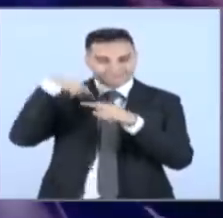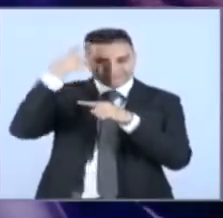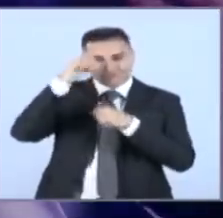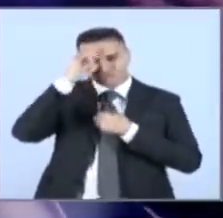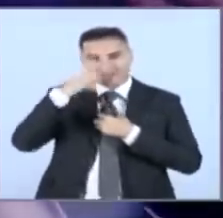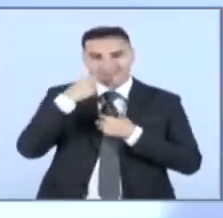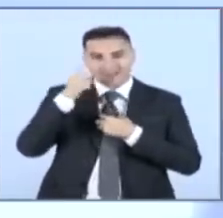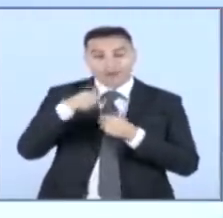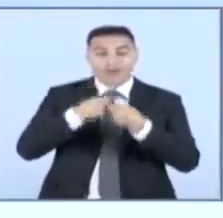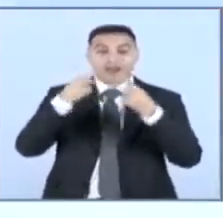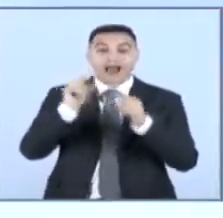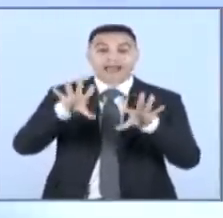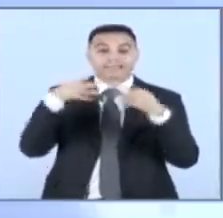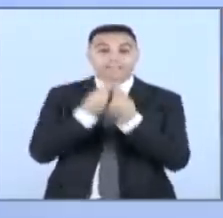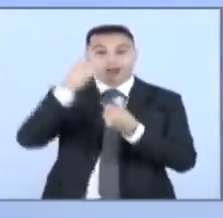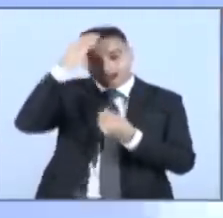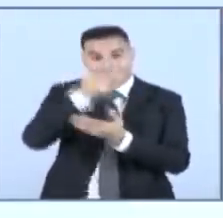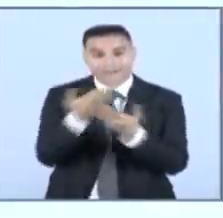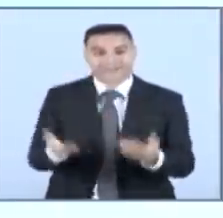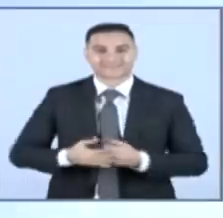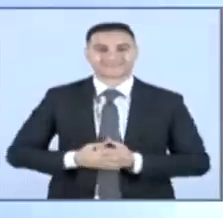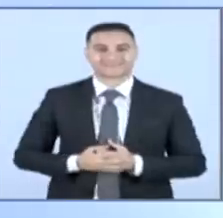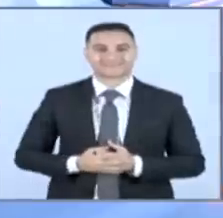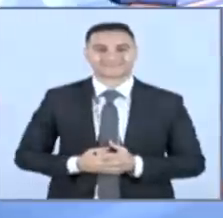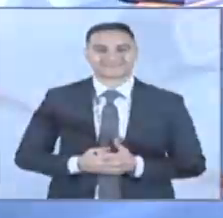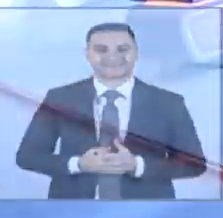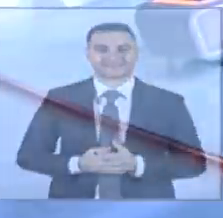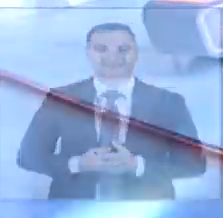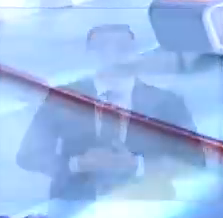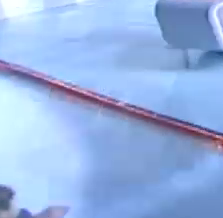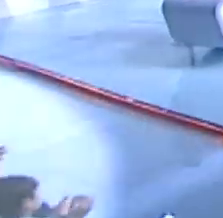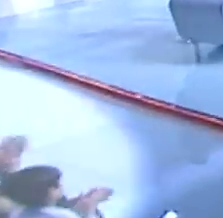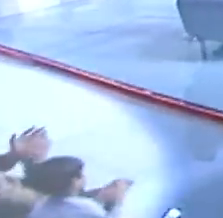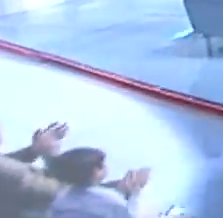الثمانية. وإلى اللقاء وحلقة جديدة مع العباقرة.